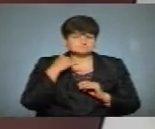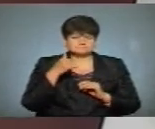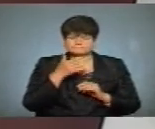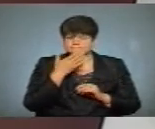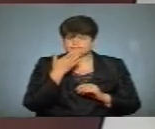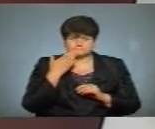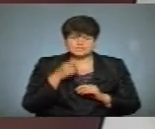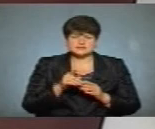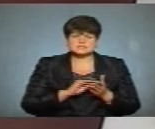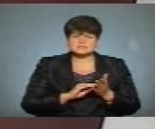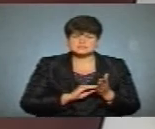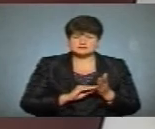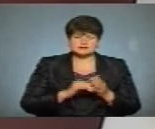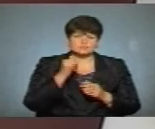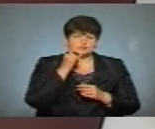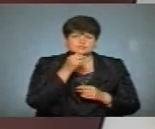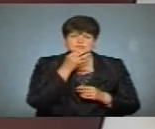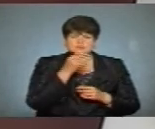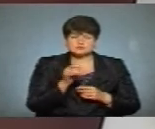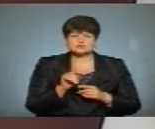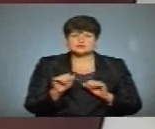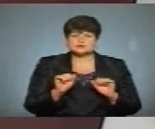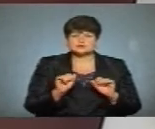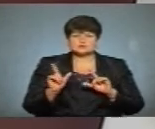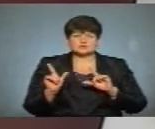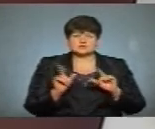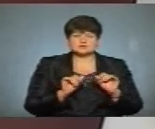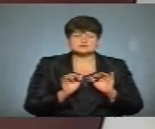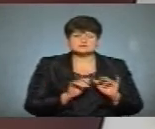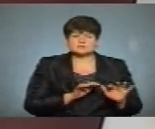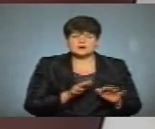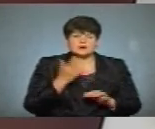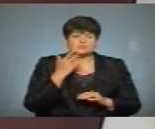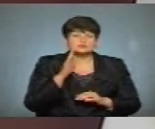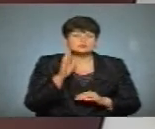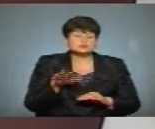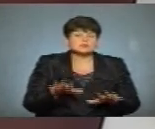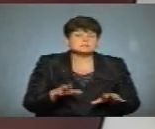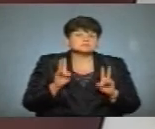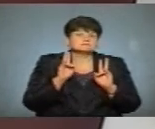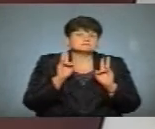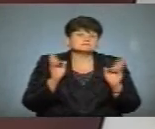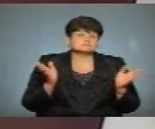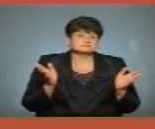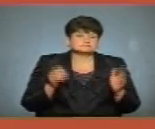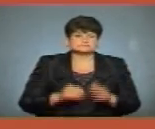секретарка Ольга Жидик телефоном розповіла, що керівниця поїхала у справах і коли буде на місці – невідомо.